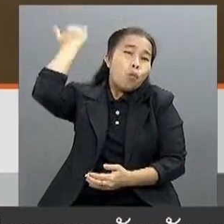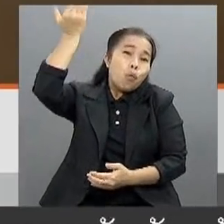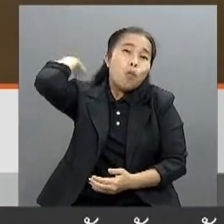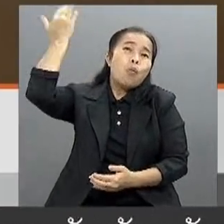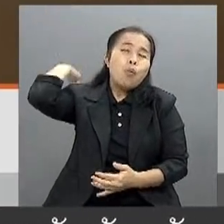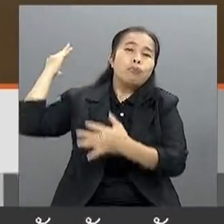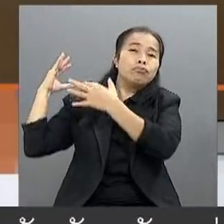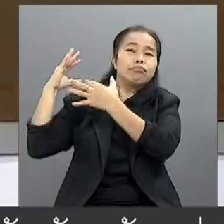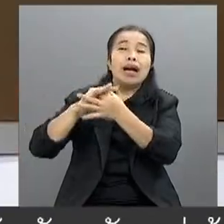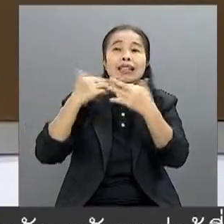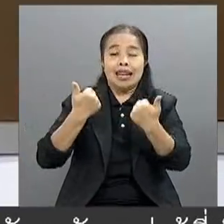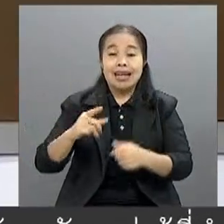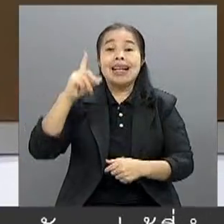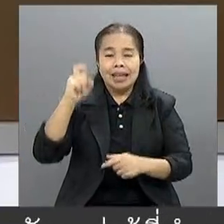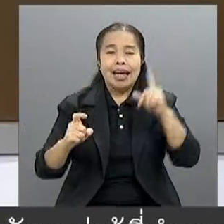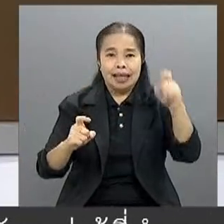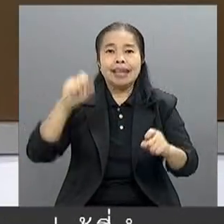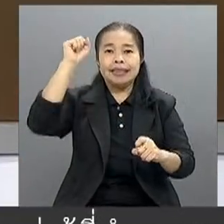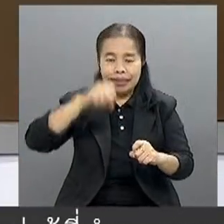ปีก่อนแค่เพียงครั้งเดียวแต่ว่าเรื่องของข้อพิพาทบริเวณดินแดนที่คาบเกี่ยวกับเครื่องเขาหิมาลัยเนี่ยไม่เคยสิ้นสุดลงเลยนะคะเหตุการณ์ปะทะการในลักษณะนี้ไม่ได้เกิดขึ้นครั้งนี้เป็นครั้งแรกนะคะแต่ว่าถือว่าเป็นเหตุการณ์ที่นำมาซึ่งความสูญเสียครั้งแรกในรอบ45